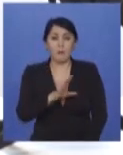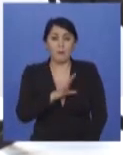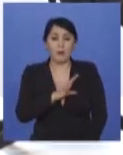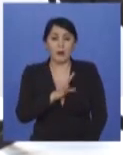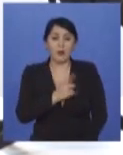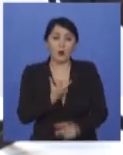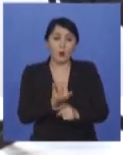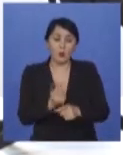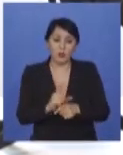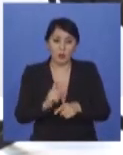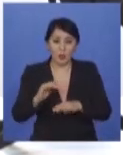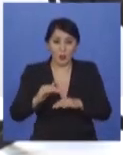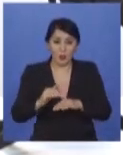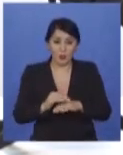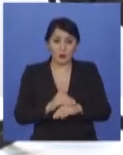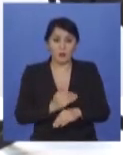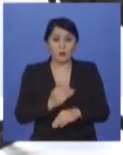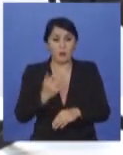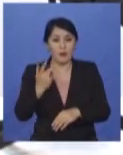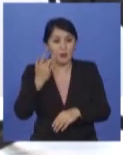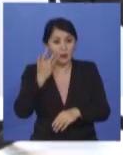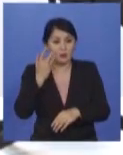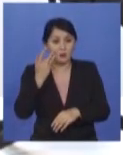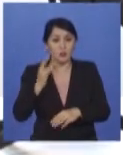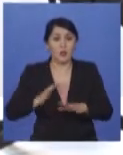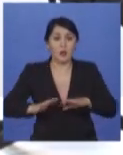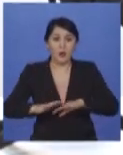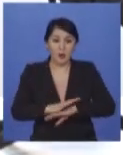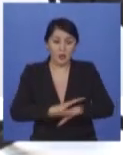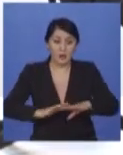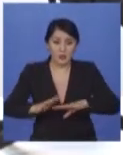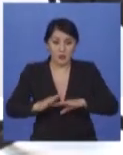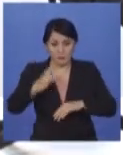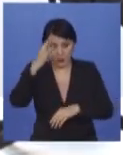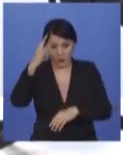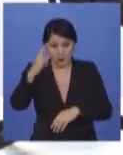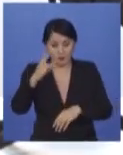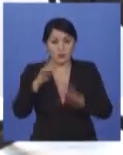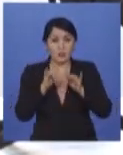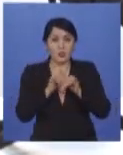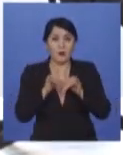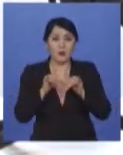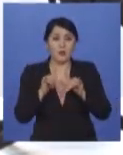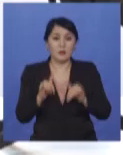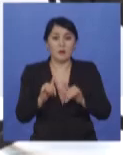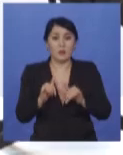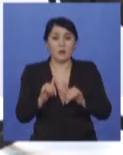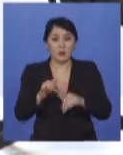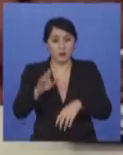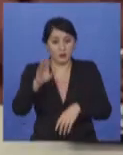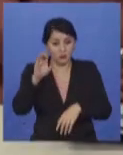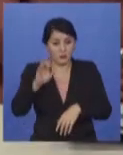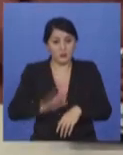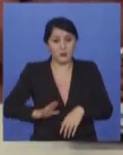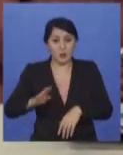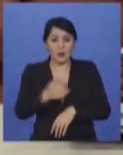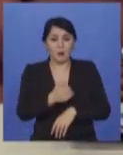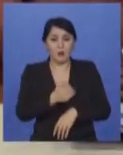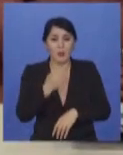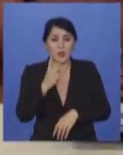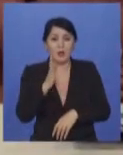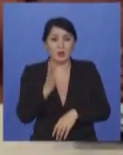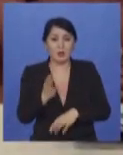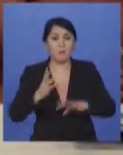Ол өте мейірімді жан болды. Әрқашан халқы үшін жанын аямады. Қазақстанды гүлденген индустриалды дамыған ел ретінде көргісі келді.